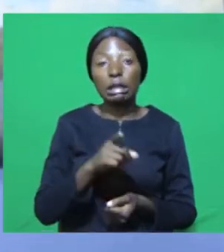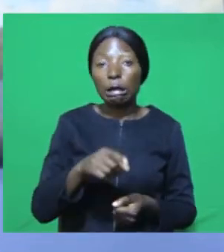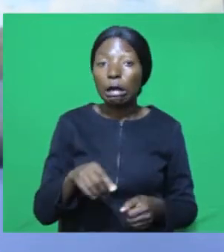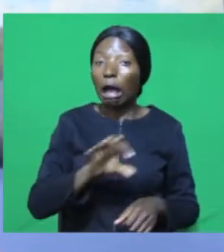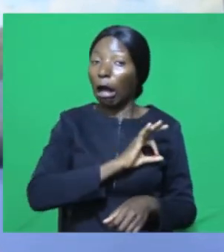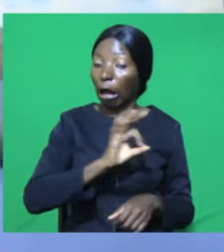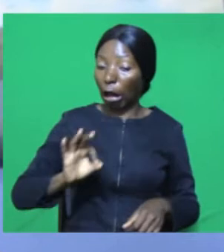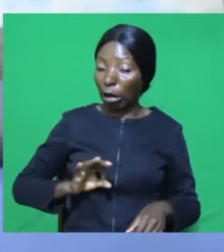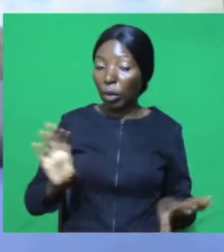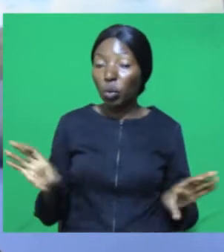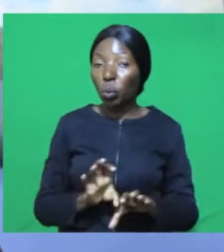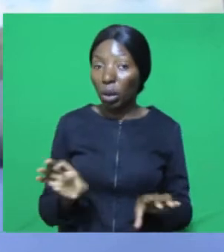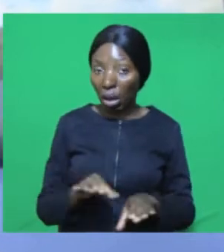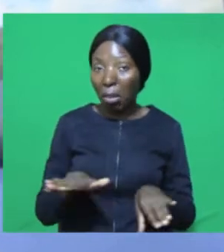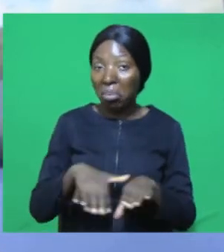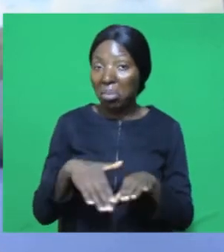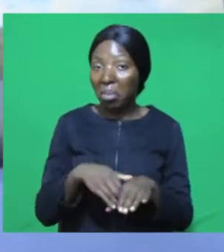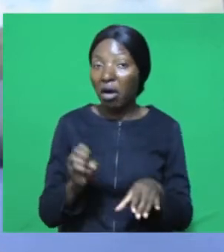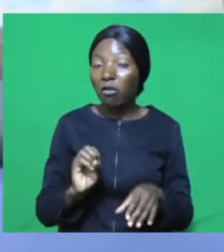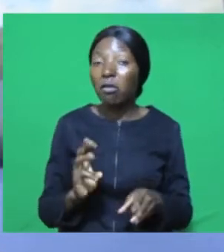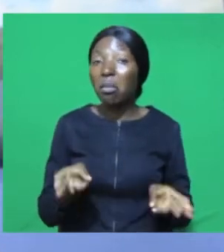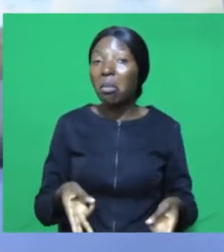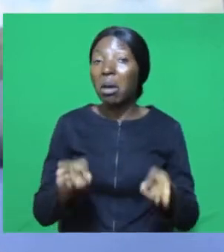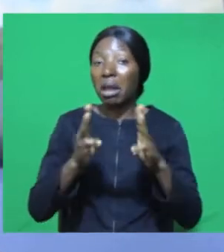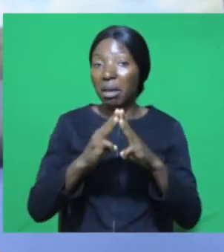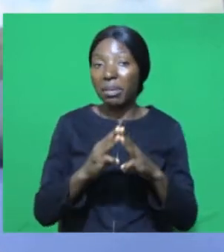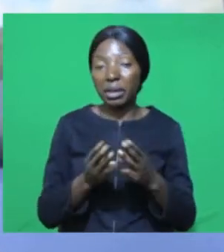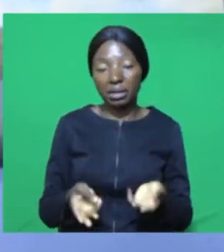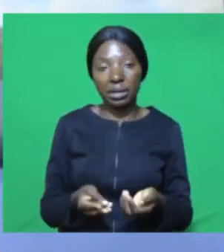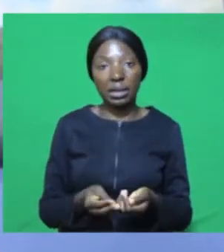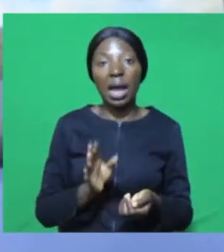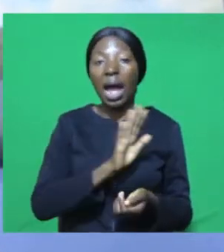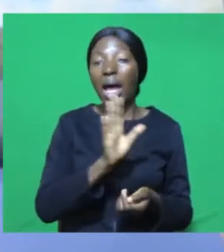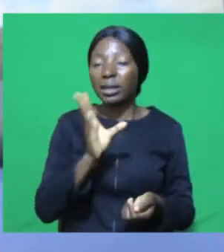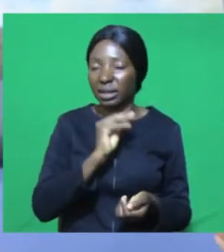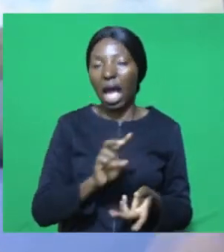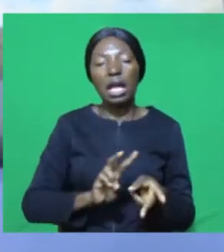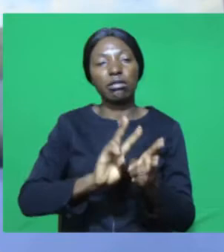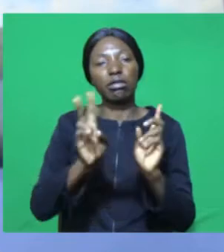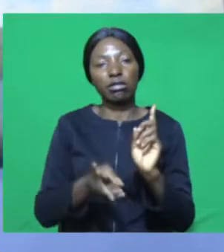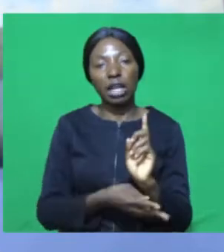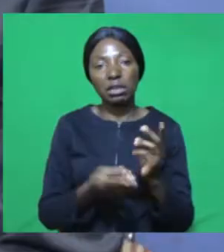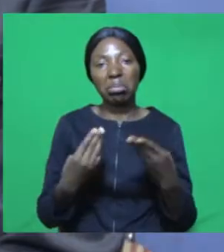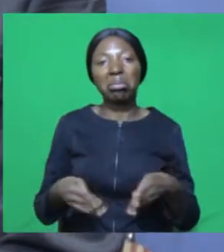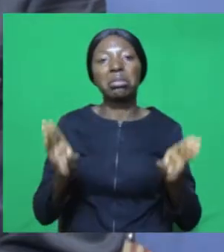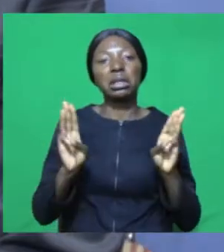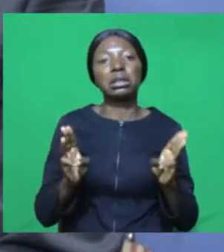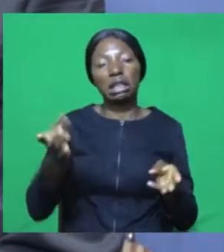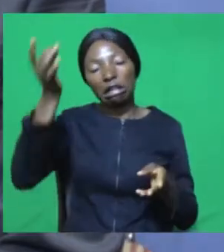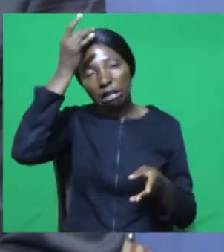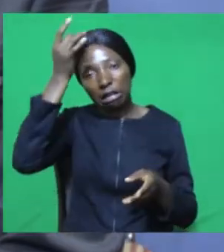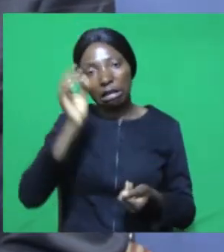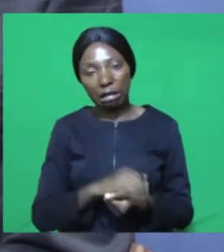was a government official, anga ari munhu mukuru. Ane dzimwe zvibotonzwa kuti anga atori vice. Zvambondinakidza izvezvi.